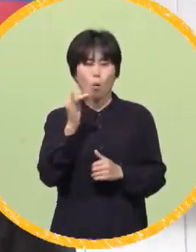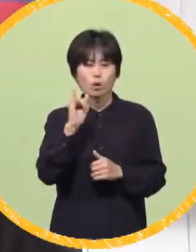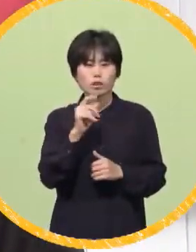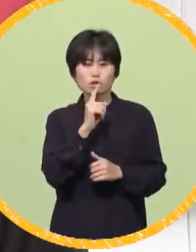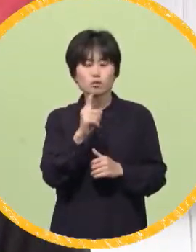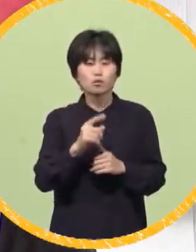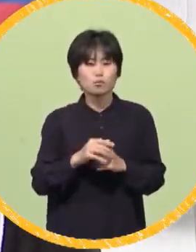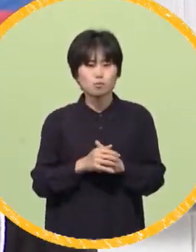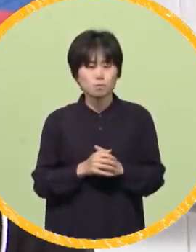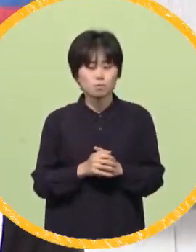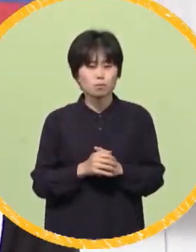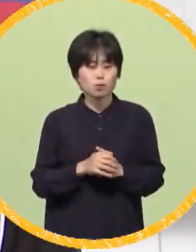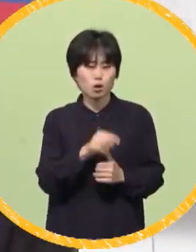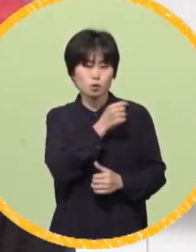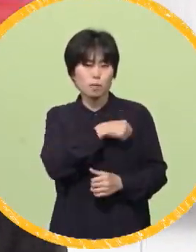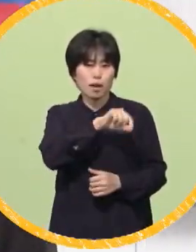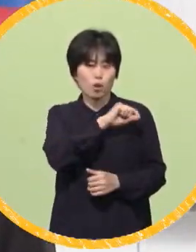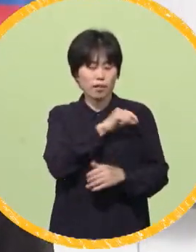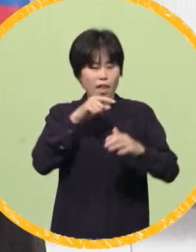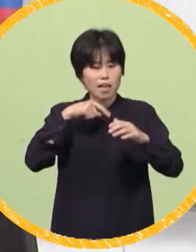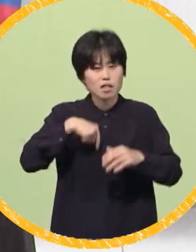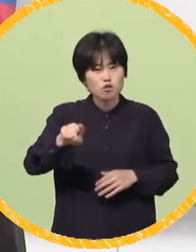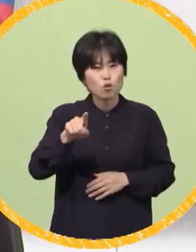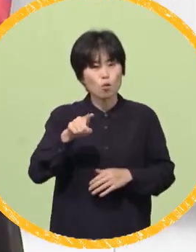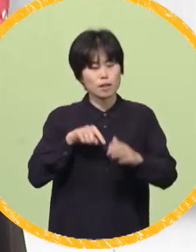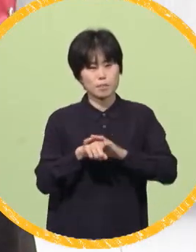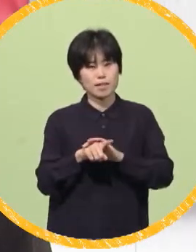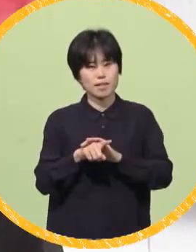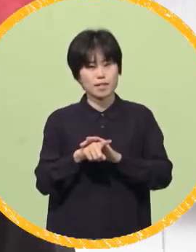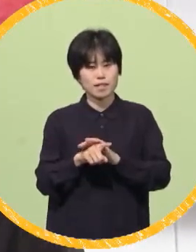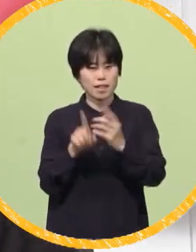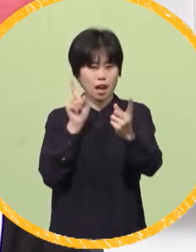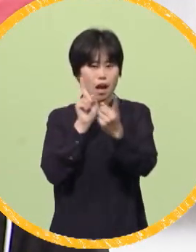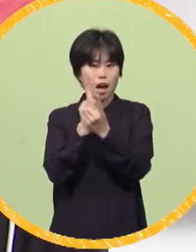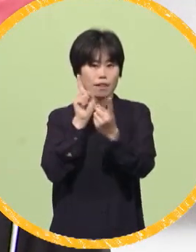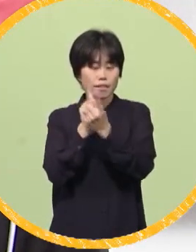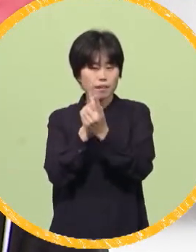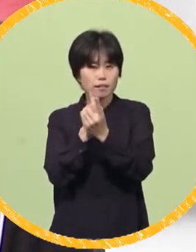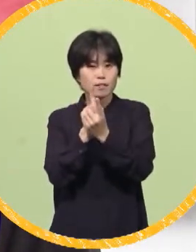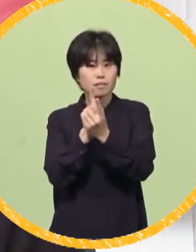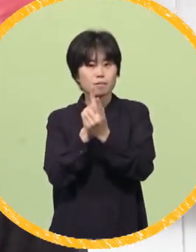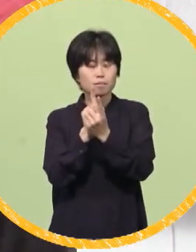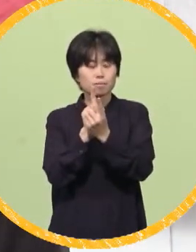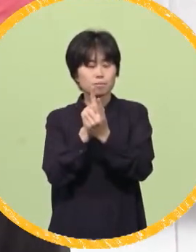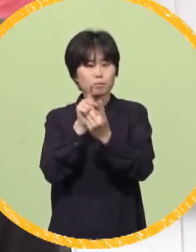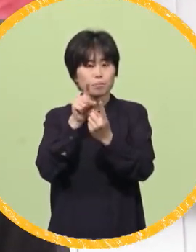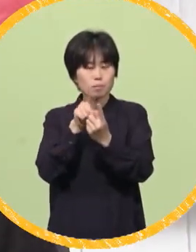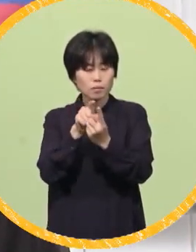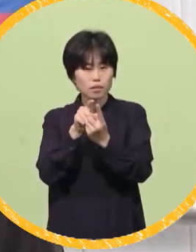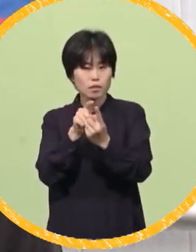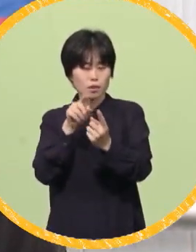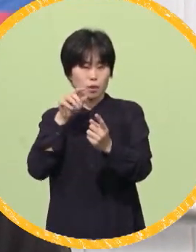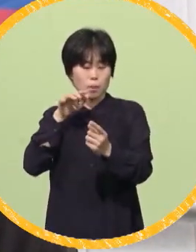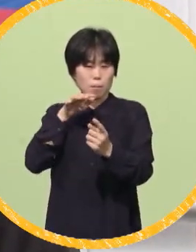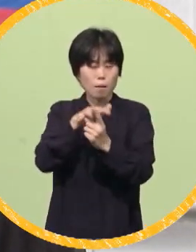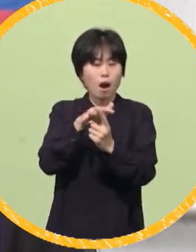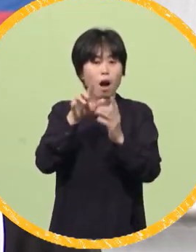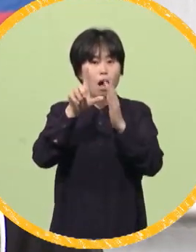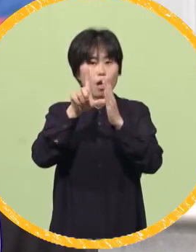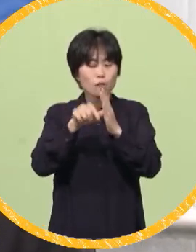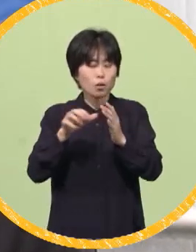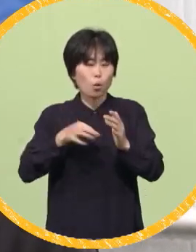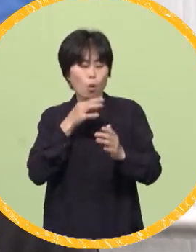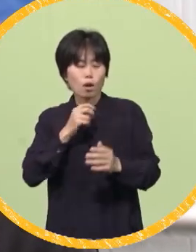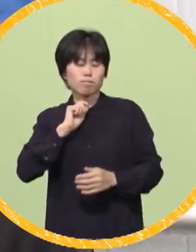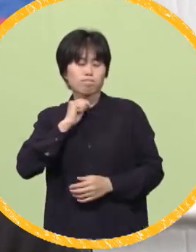ていうのは、 はい、 ボイっていうのはスペイン語で行くぞっていう、相手チームに対してディフェンス、ボールを取りに行くところで、うん、何も声を出